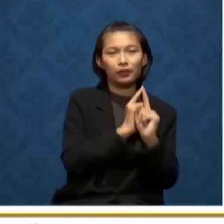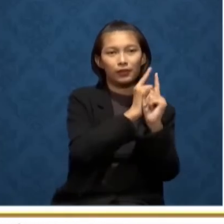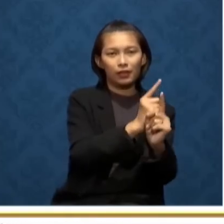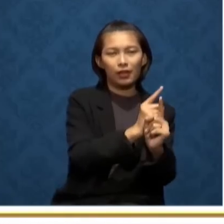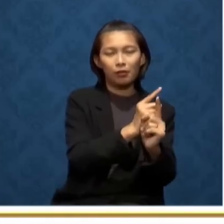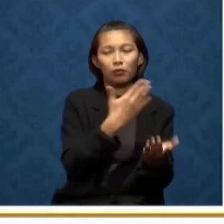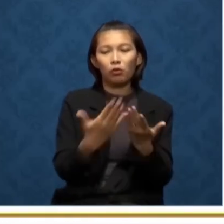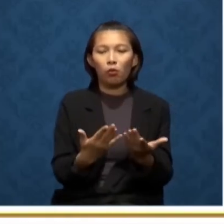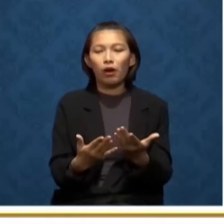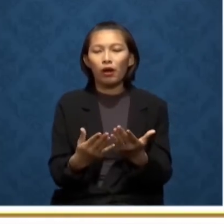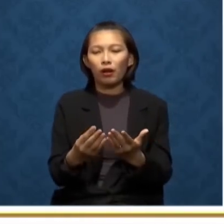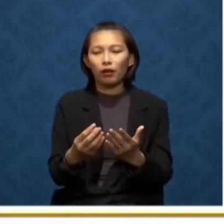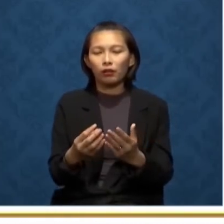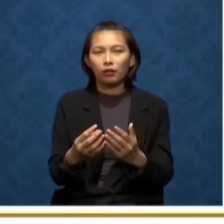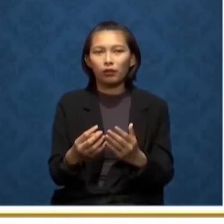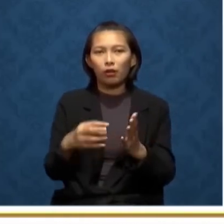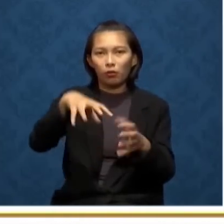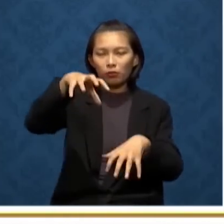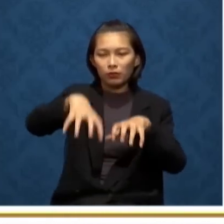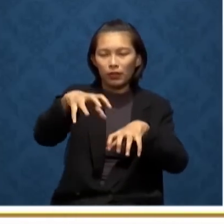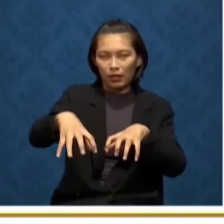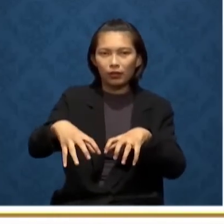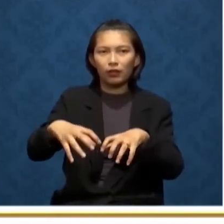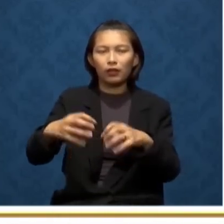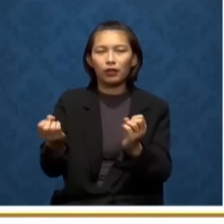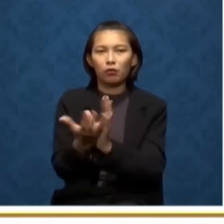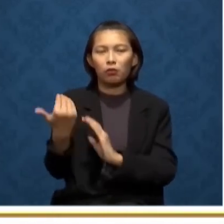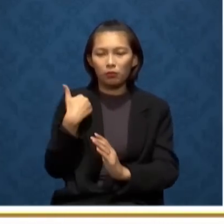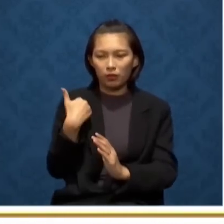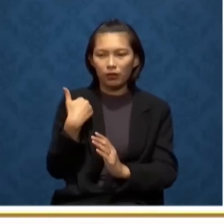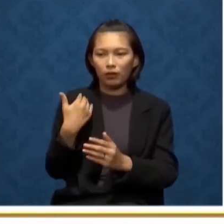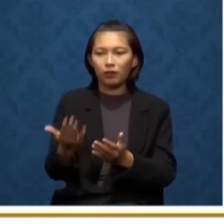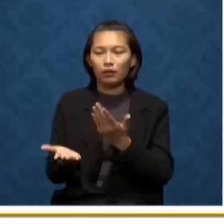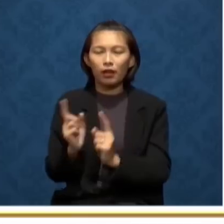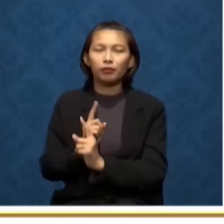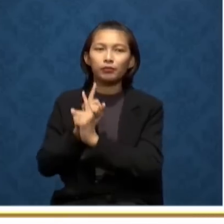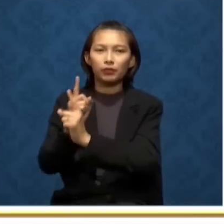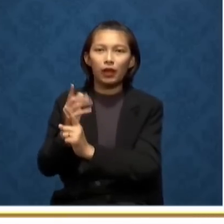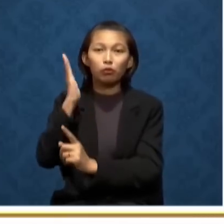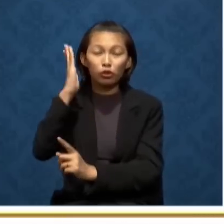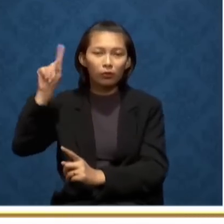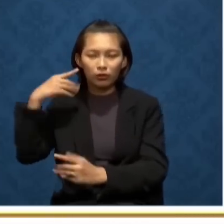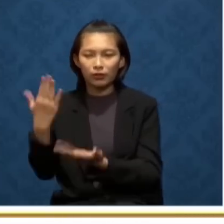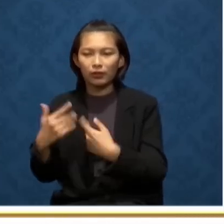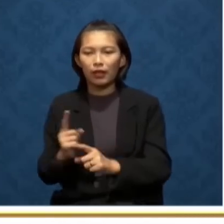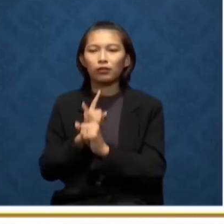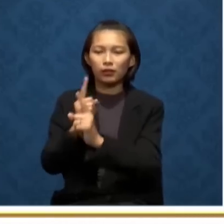พื้นที่ทเกิดเหตุตามเพศผู้ร้องเรียนและก็ตามช่องทางการร้เรีน